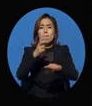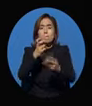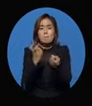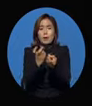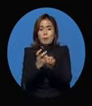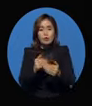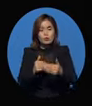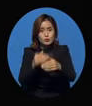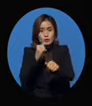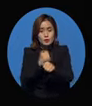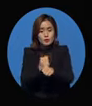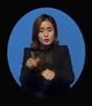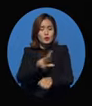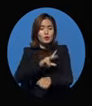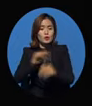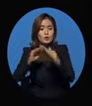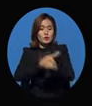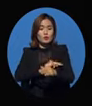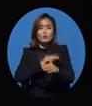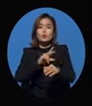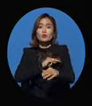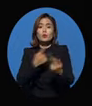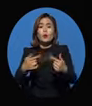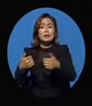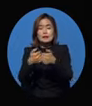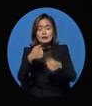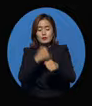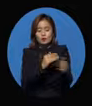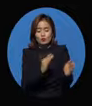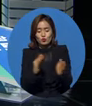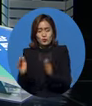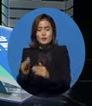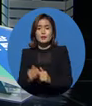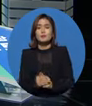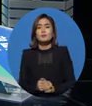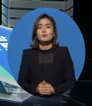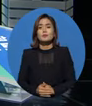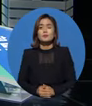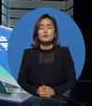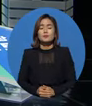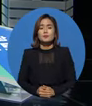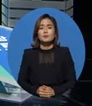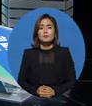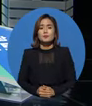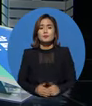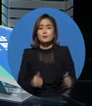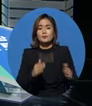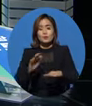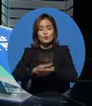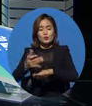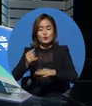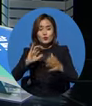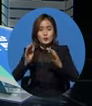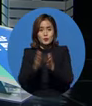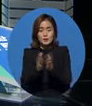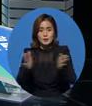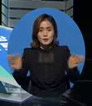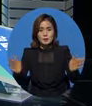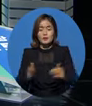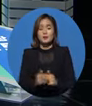김성주 의원 등과 전 조원우 가 상의해서 대비를 해 가겠습니까 4 이번에는 다시 주도권 퍼런 시간